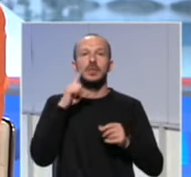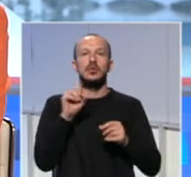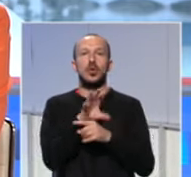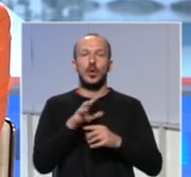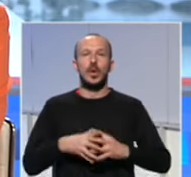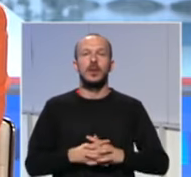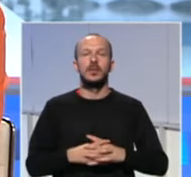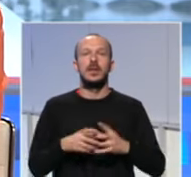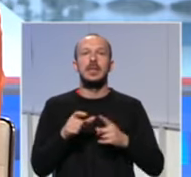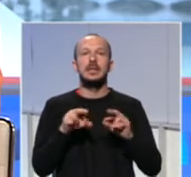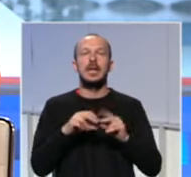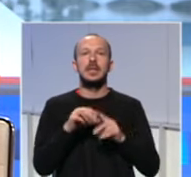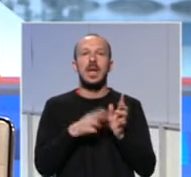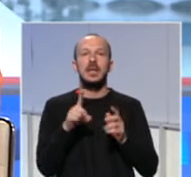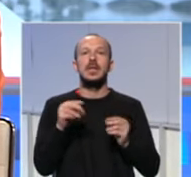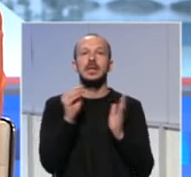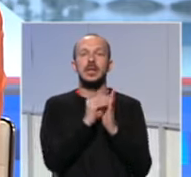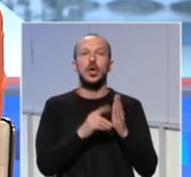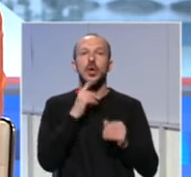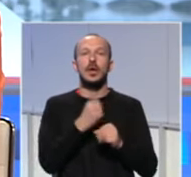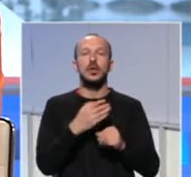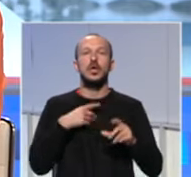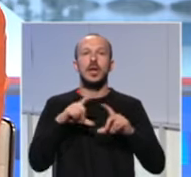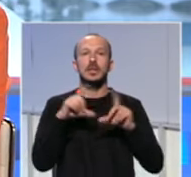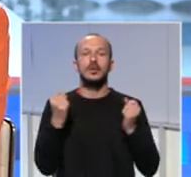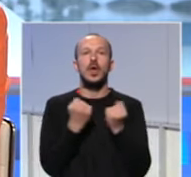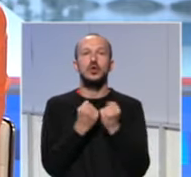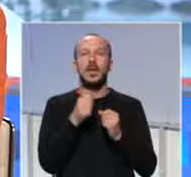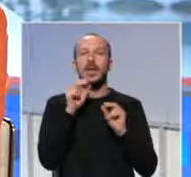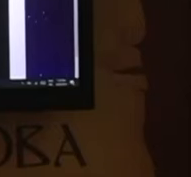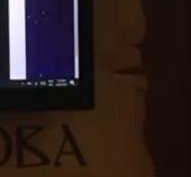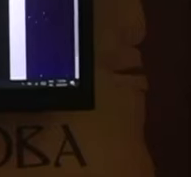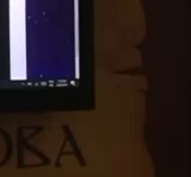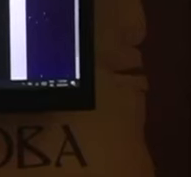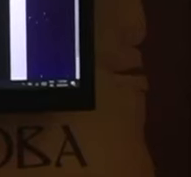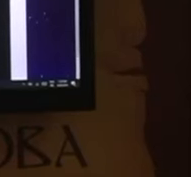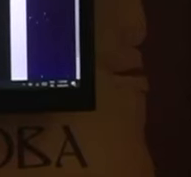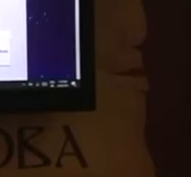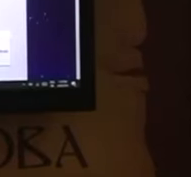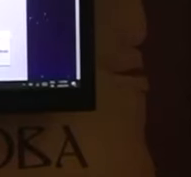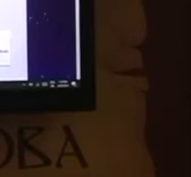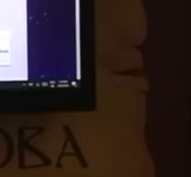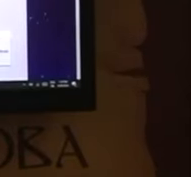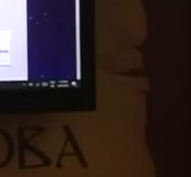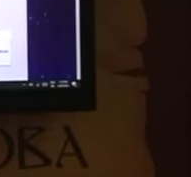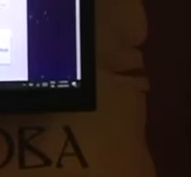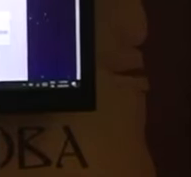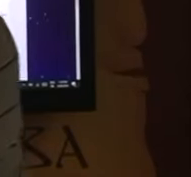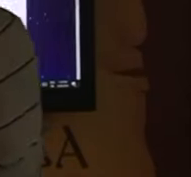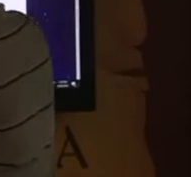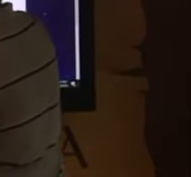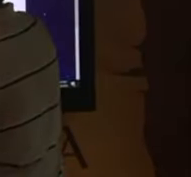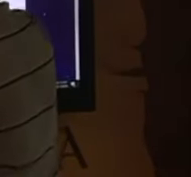projektora i samih digitalnih sadržaja koje je uradio naš Zavod za udžbenike i nastavna sredstva. Za razliku od ovog predmeta, sadržaj